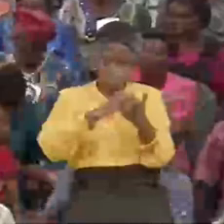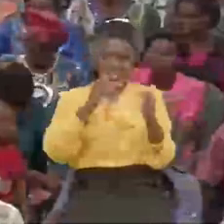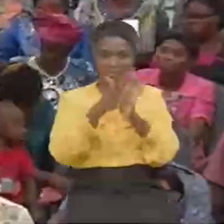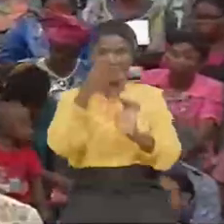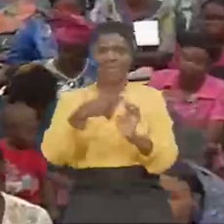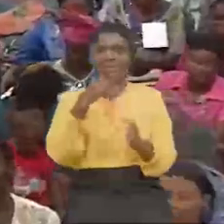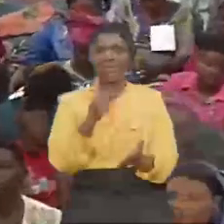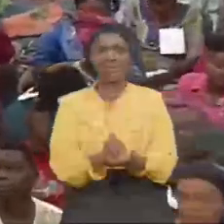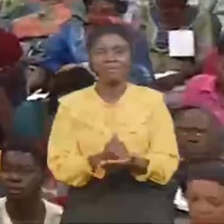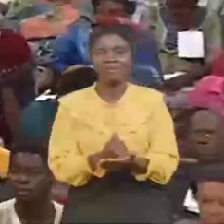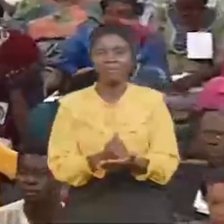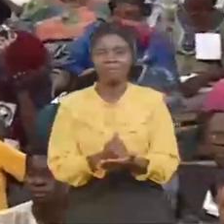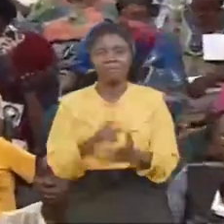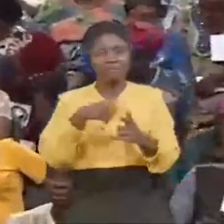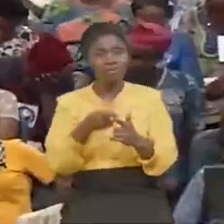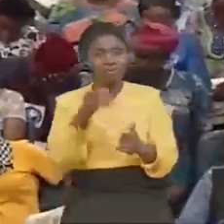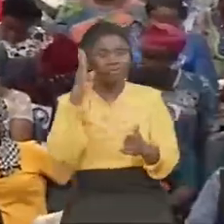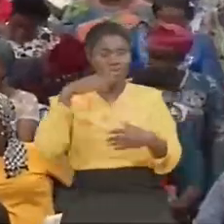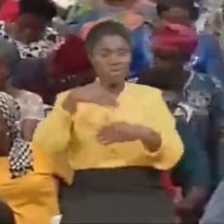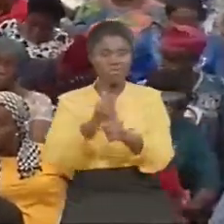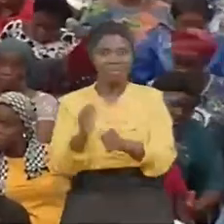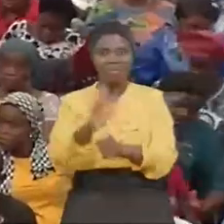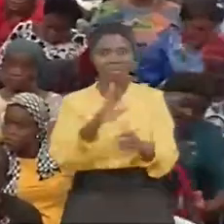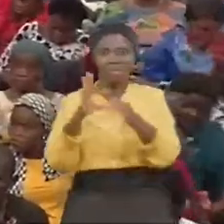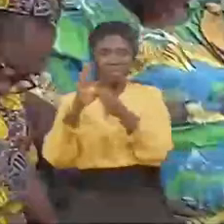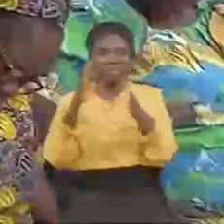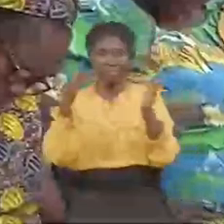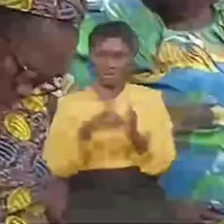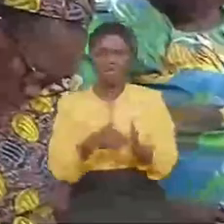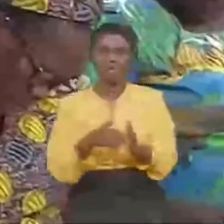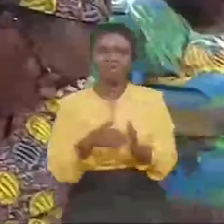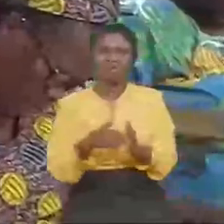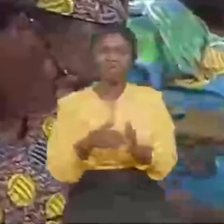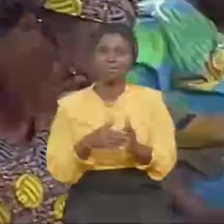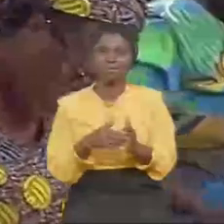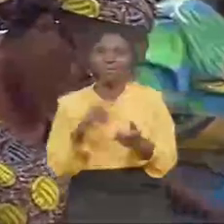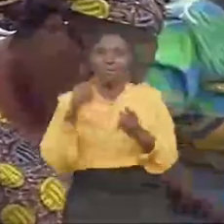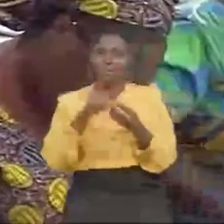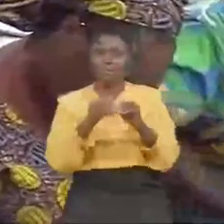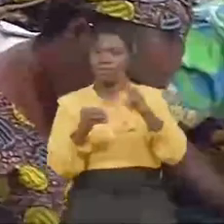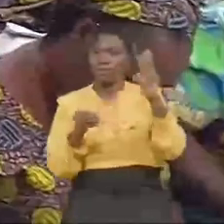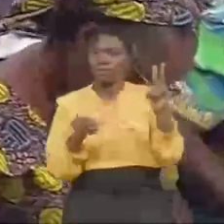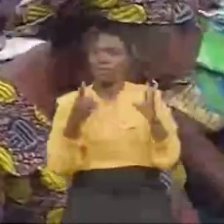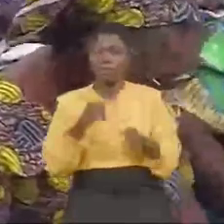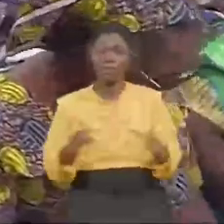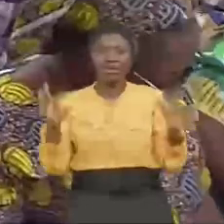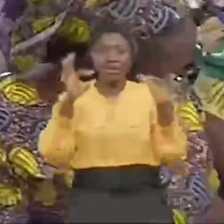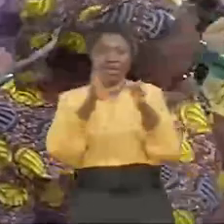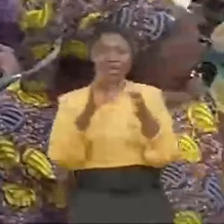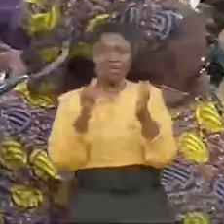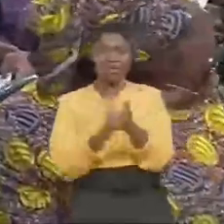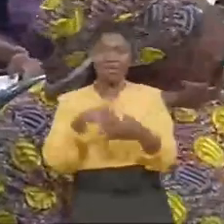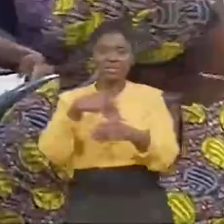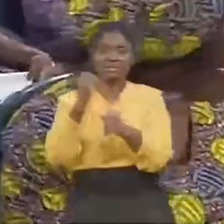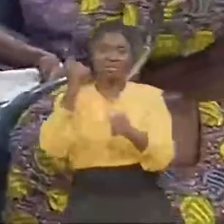Et tu pourras donc rétablir ta connexion. Deuxième point maintenant, la connexion qui nous rend dignes.